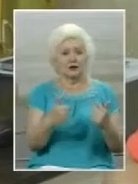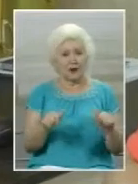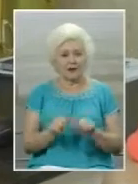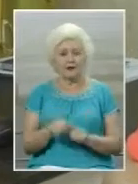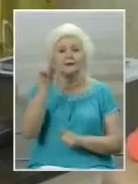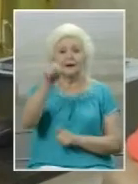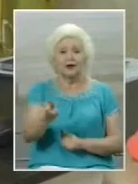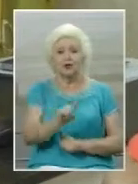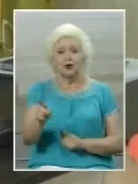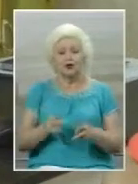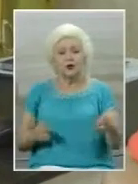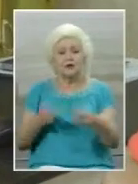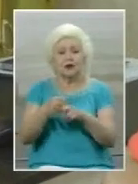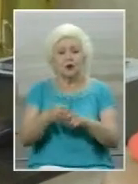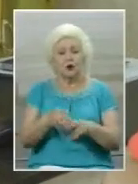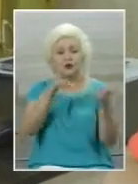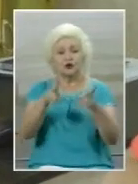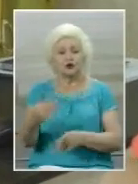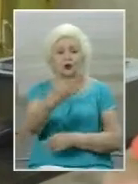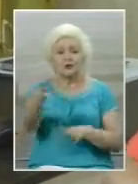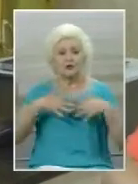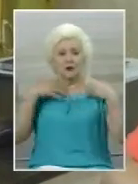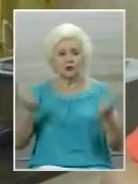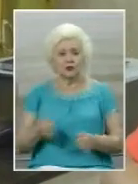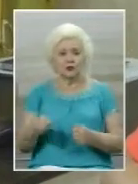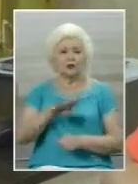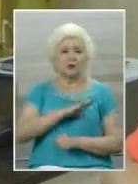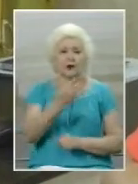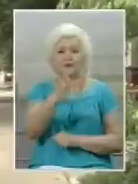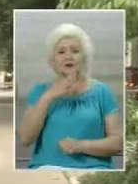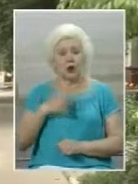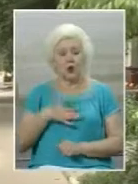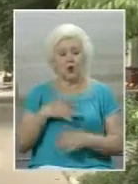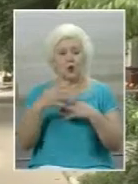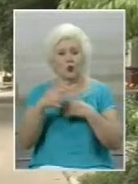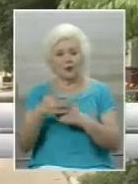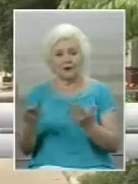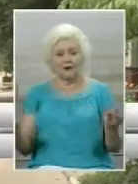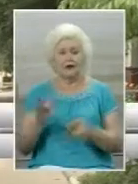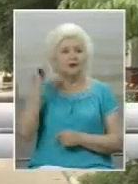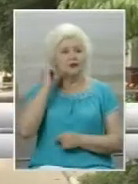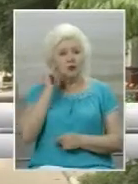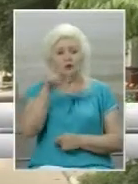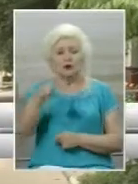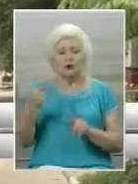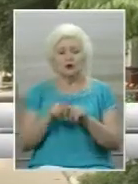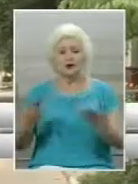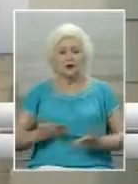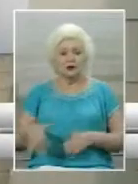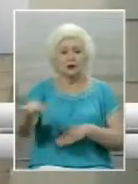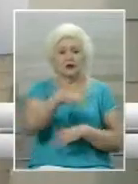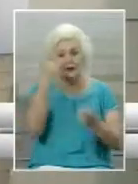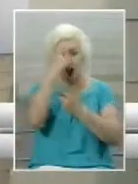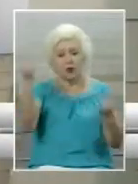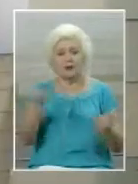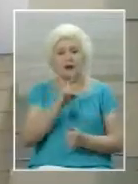для того, щоб запобігти шкоди вашому здоров'ю та гибелі ваших улюбленців. Чи чули люди, які проживають на території, де